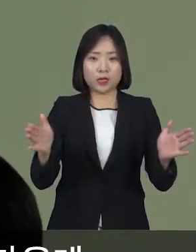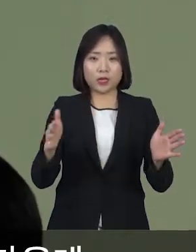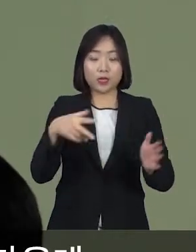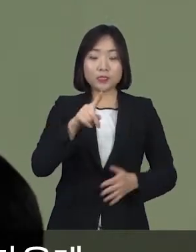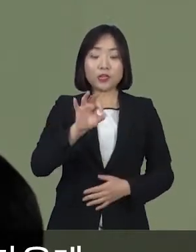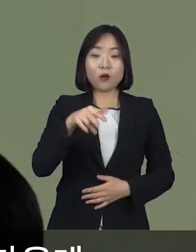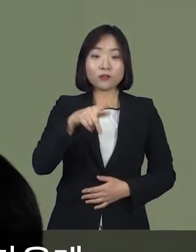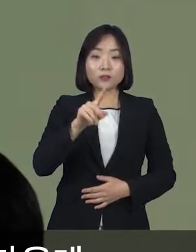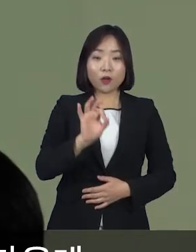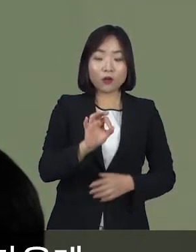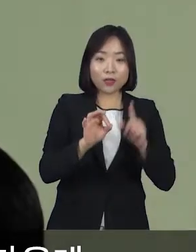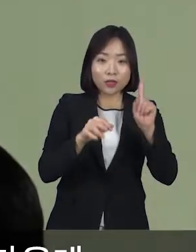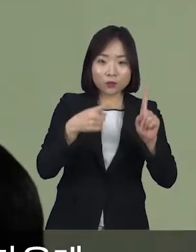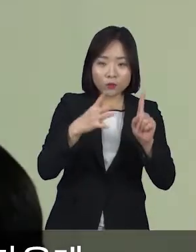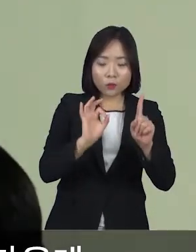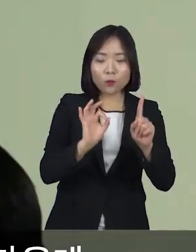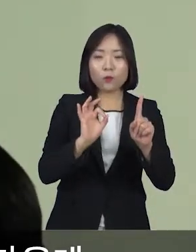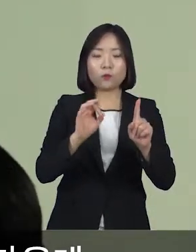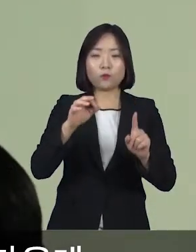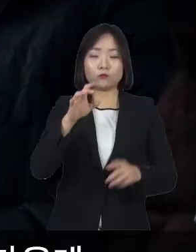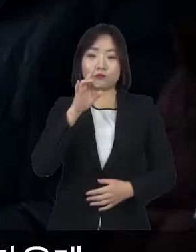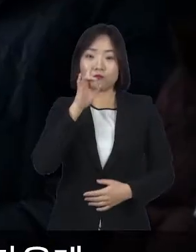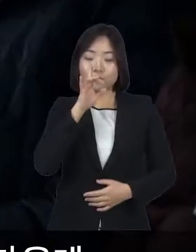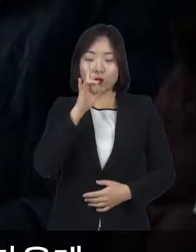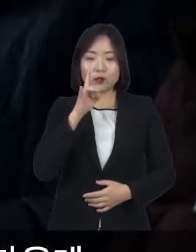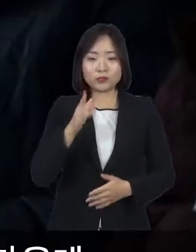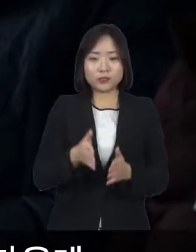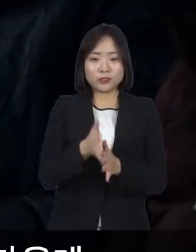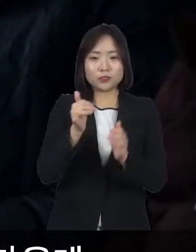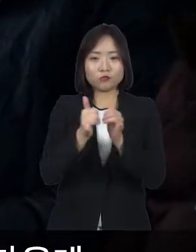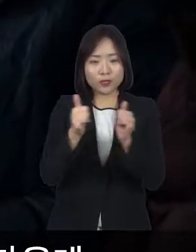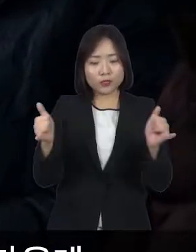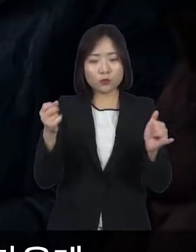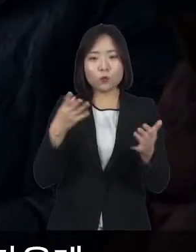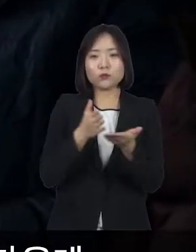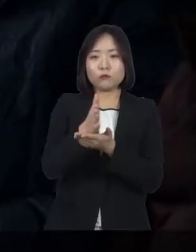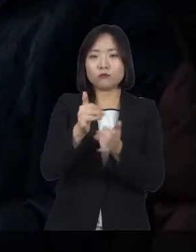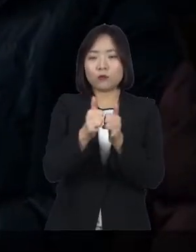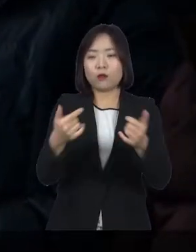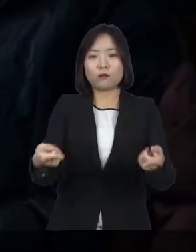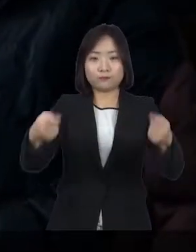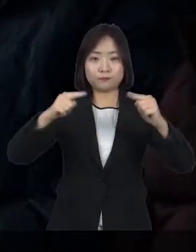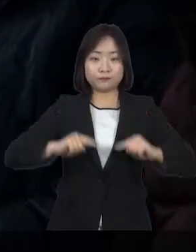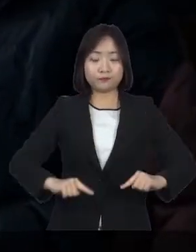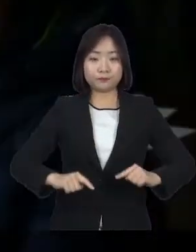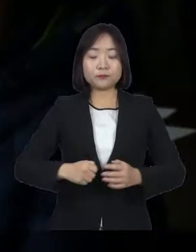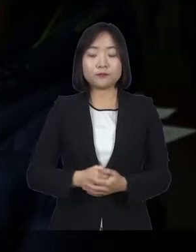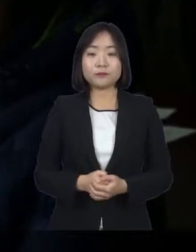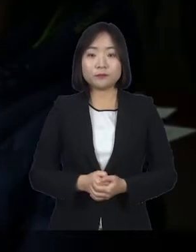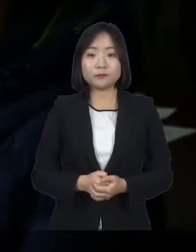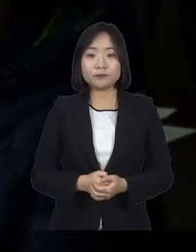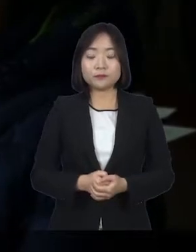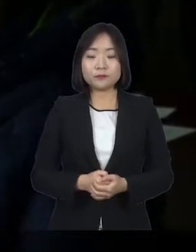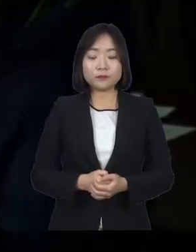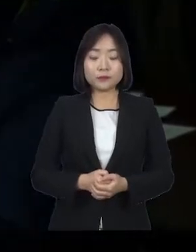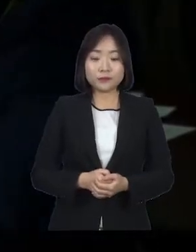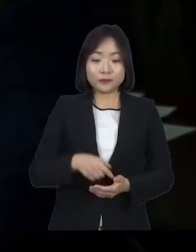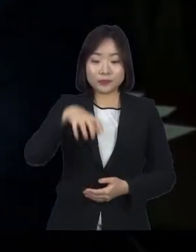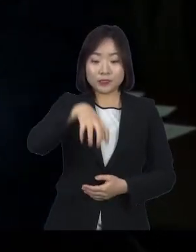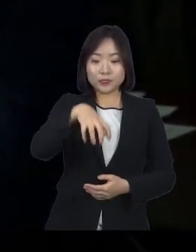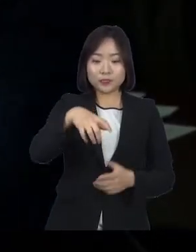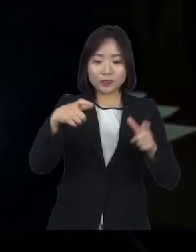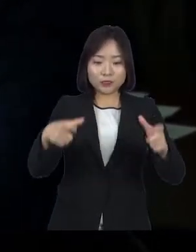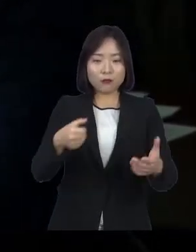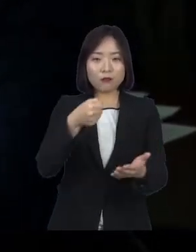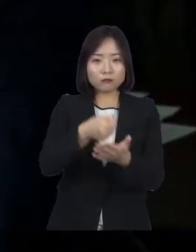성정일동과 중앙동 행정복지센터의 지역 주민, 전문가 등이 참석한 가운데 도시재생 선도지역 지정 요청에 대해